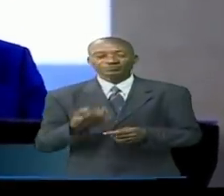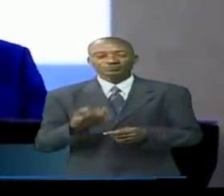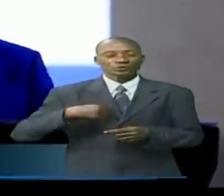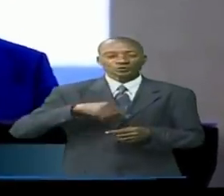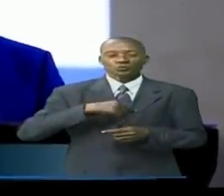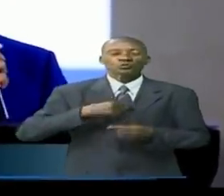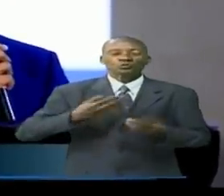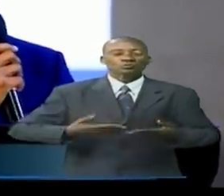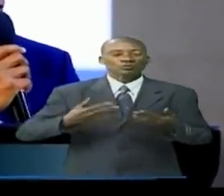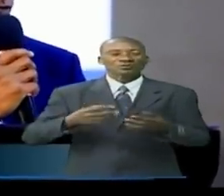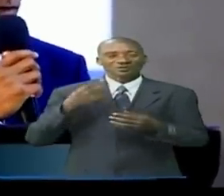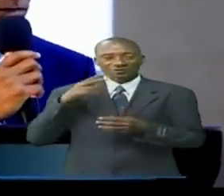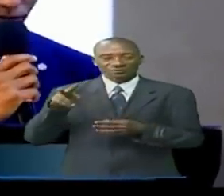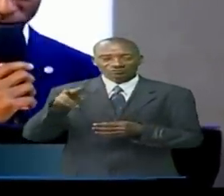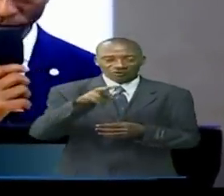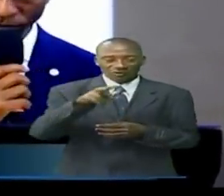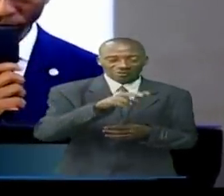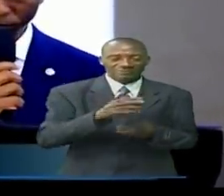que nos étudiants,